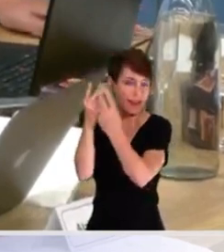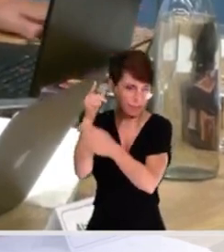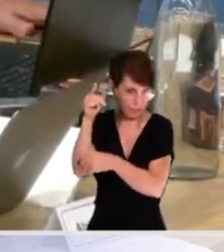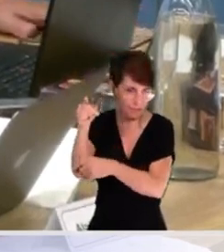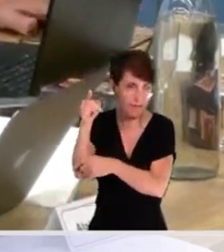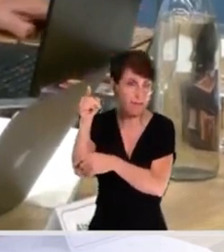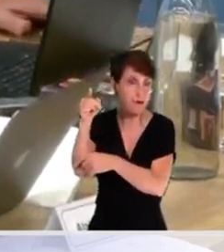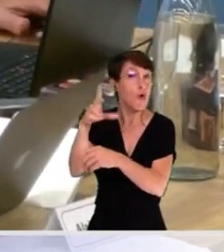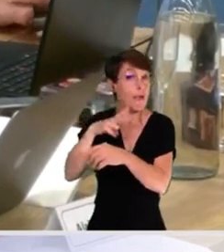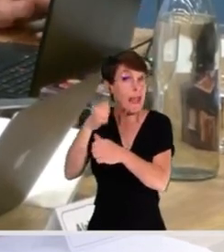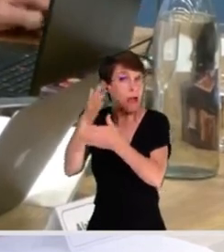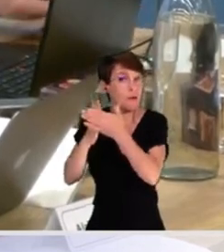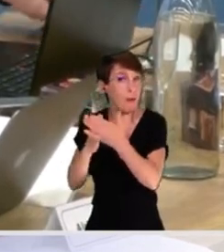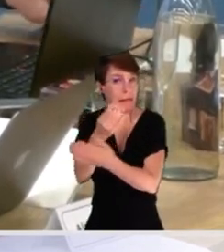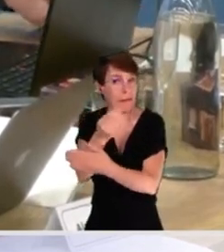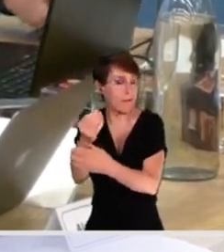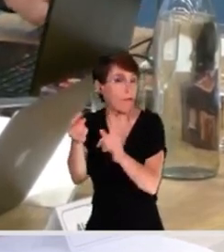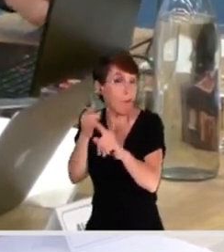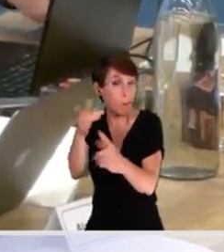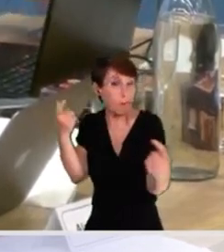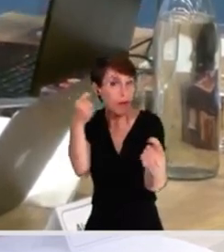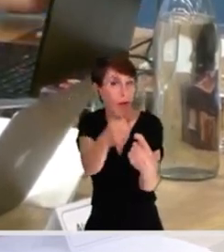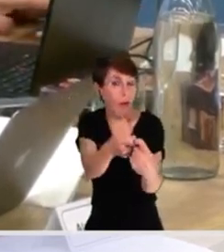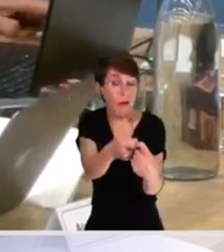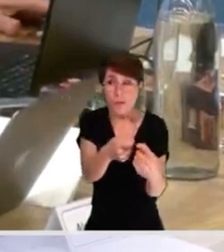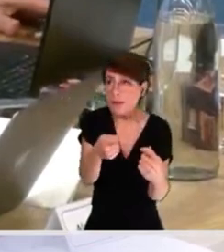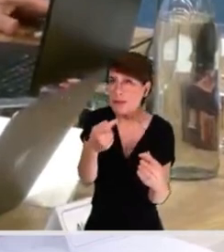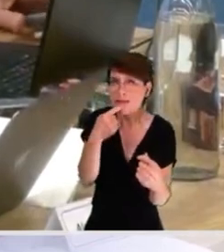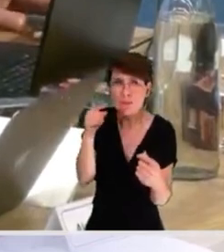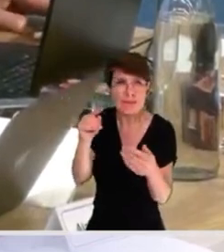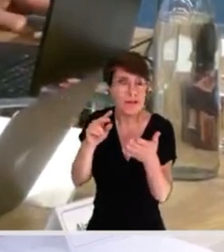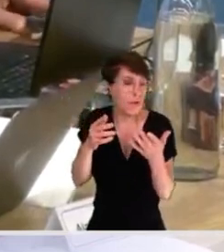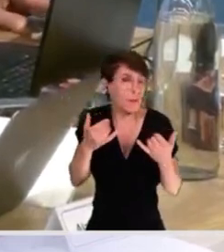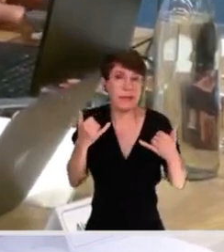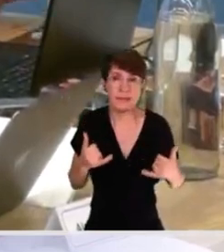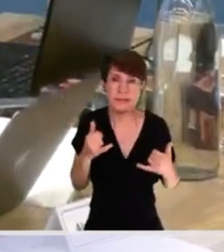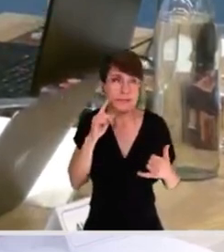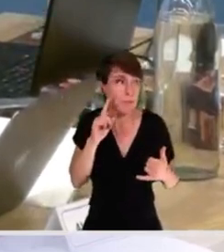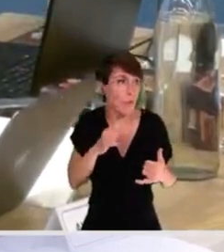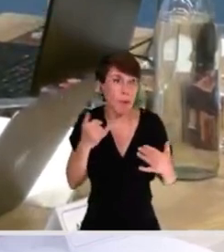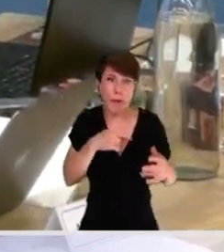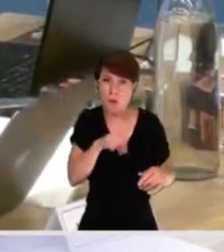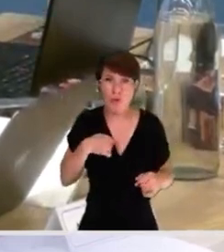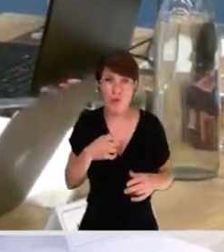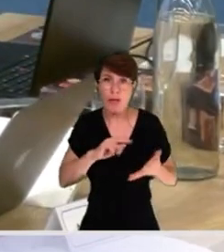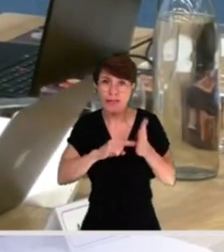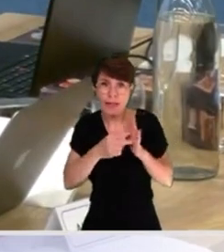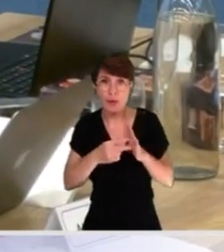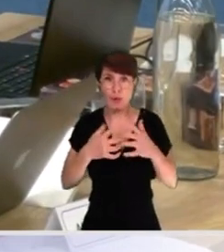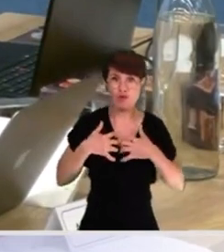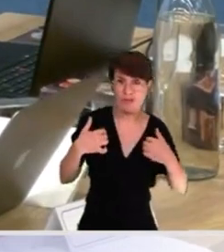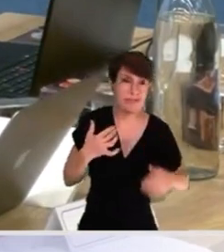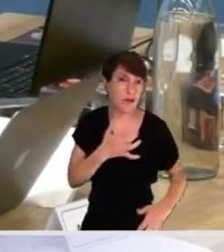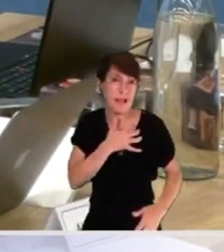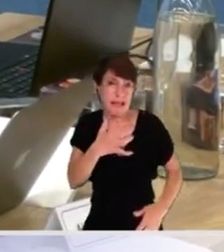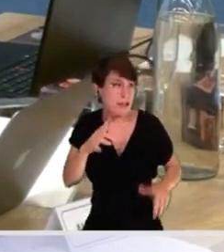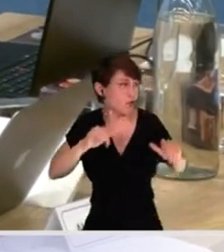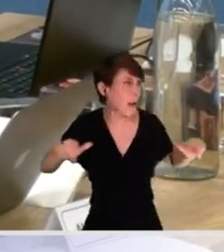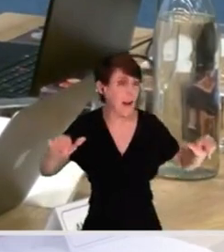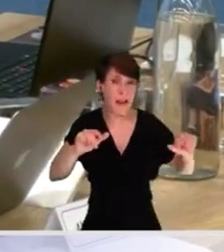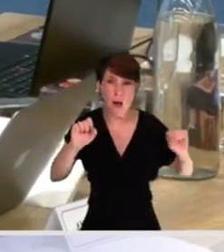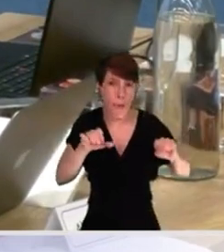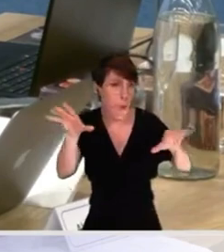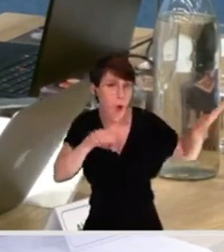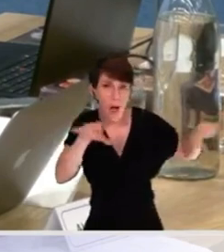dire, c'est incroyable, bien sûr. Là, en matière de technologie, nous avons ces chances et on pourrait sûrement les utiliser. Il